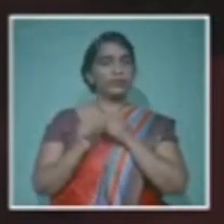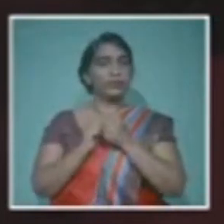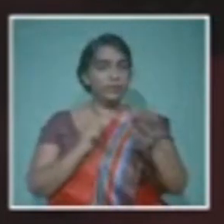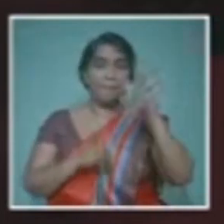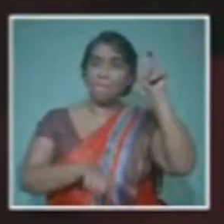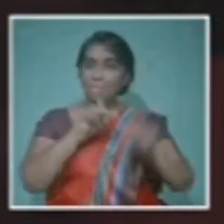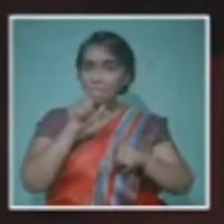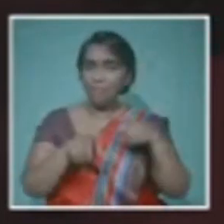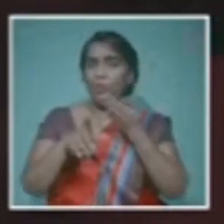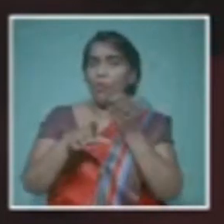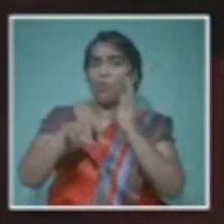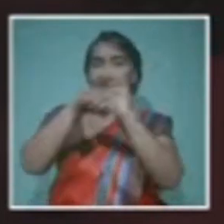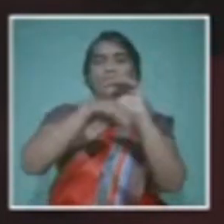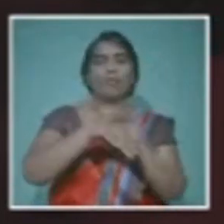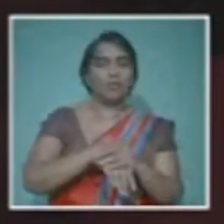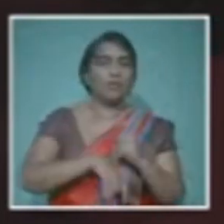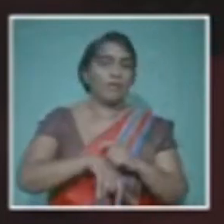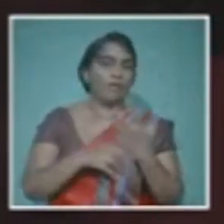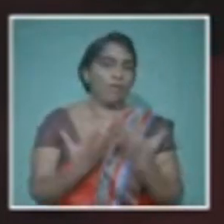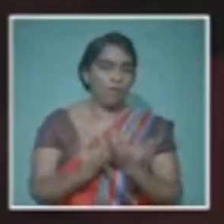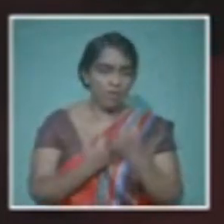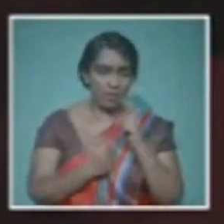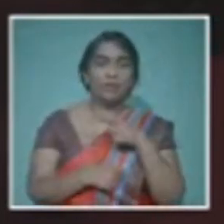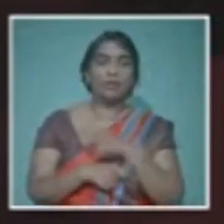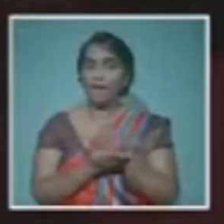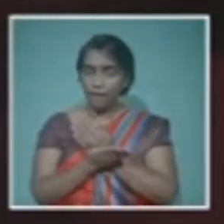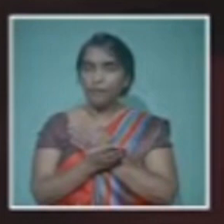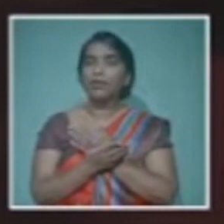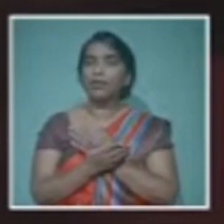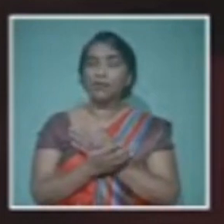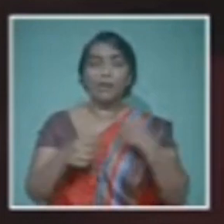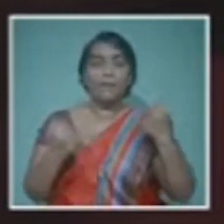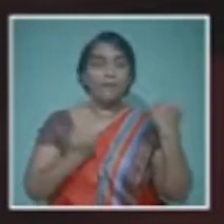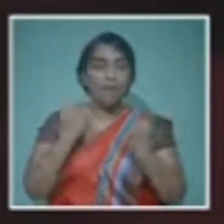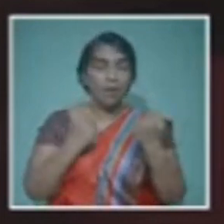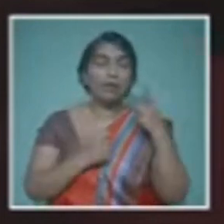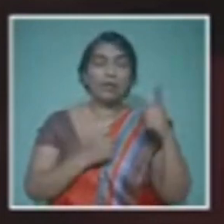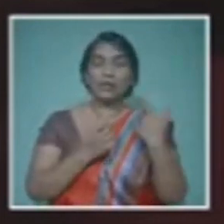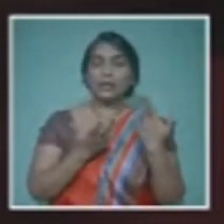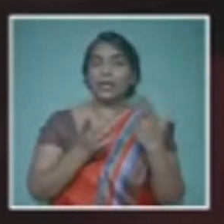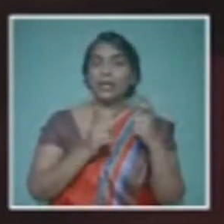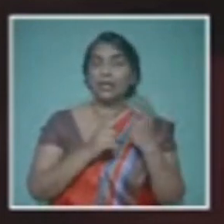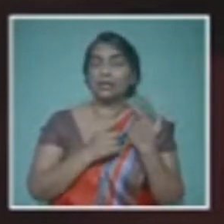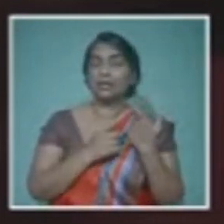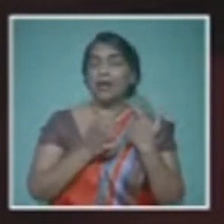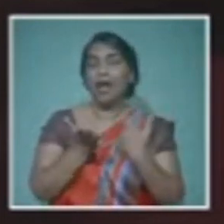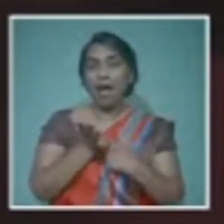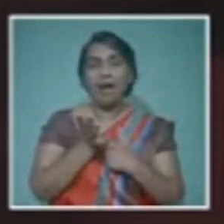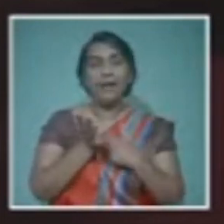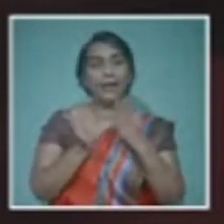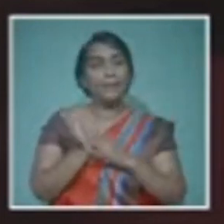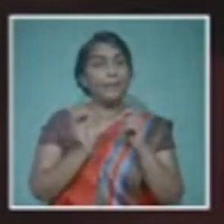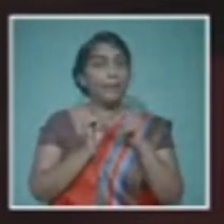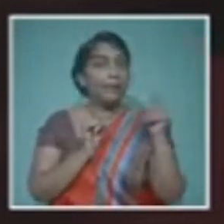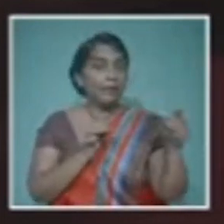පිරිස් හඳුනා ගැනීම සඳහා අපිට කාලයක් ගත වෙලා තියෙනවා. මොකද මේක වෙන් කරගන්න මෝටර රථ දෙපාර්තමේන්තුවේ තියෙන ලියාපදිංචි අනුව අපිට වෙන් කරගන්න